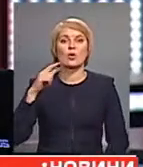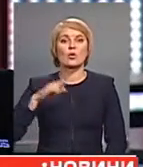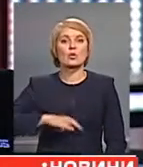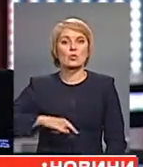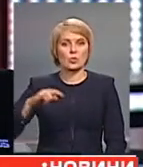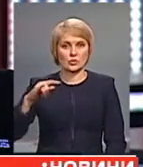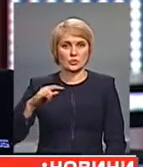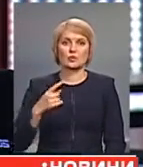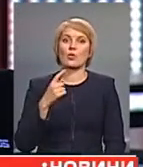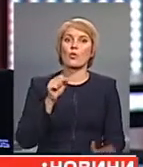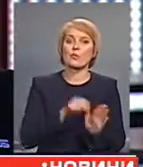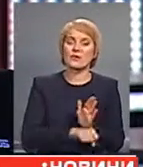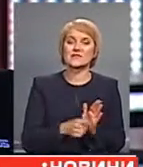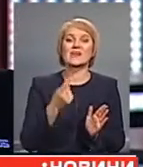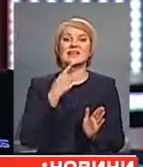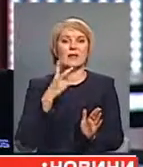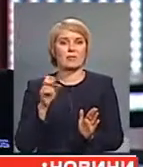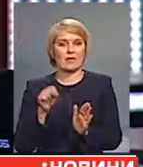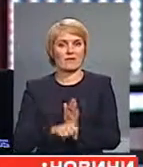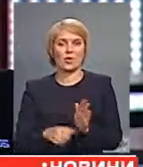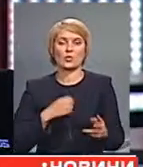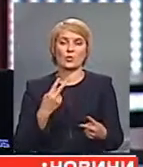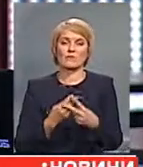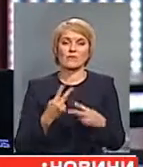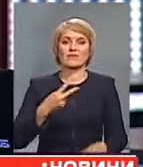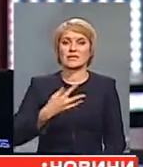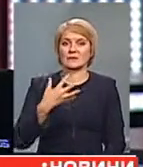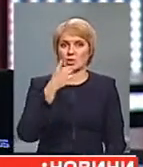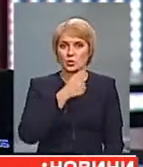– вбивство і замах на вбивство. Її хочуть ув'язнити на 25 років.